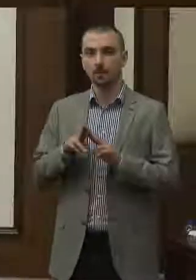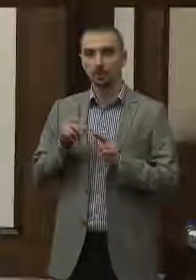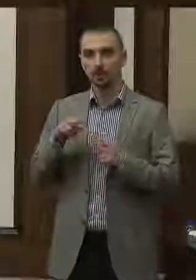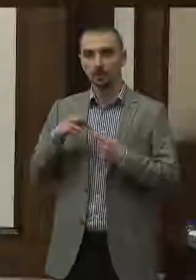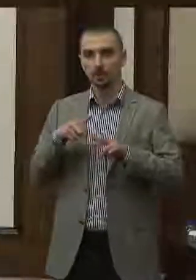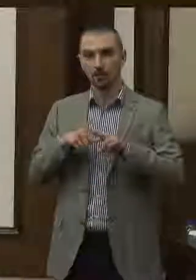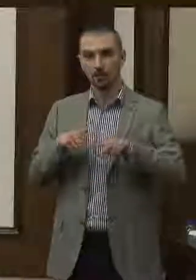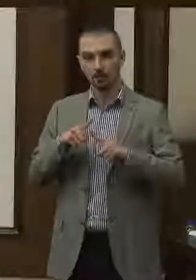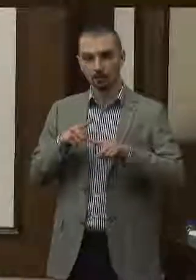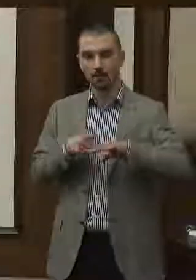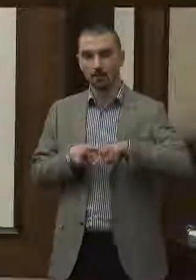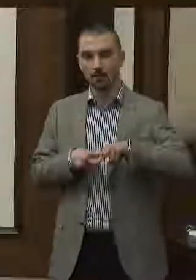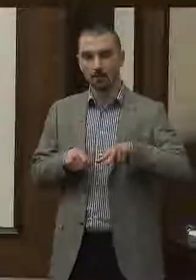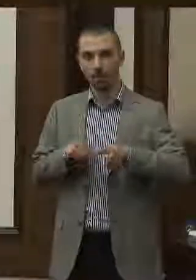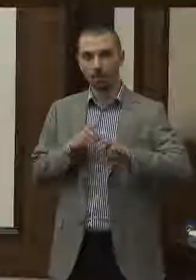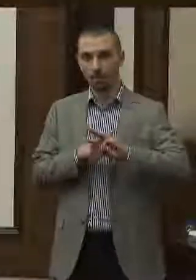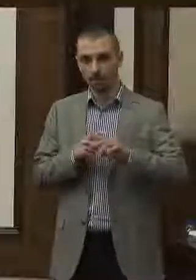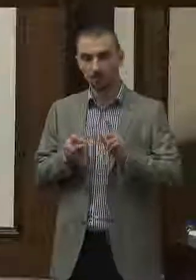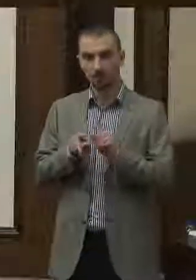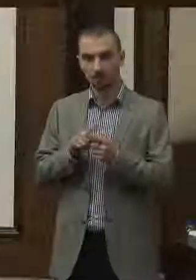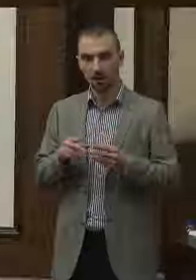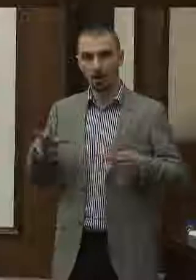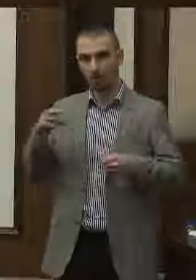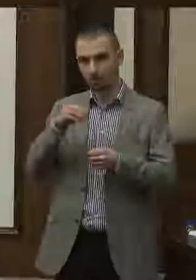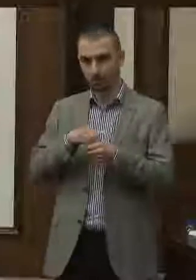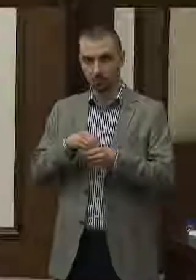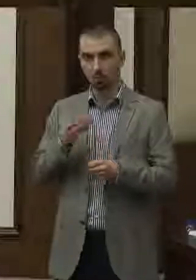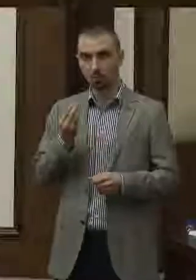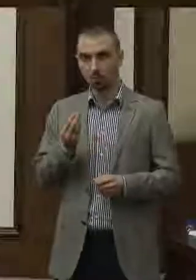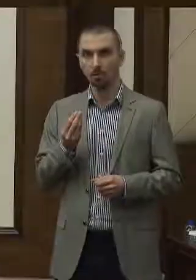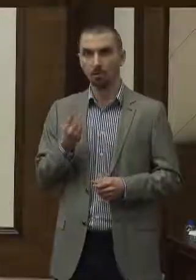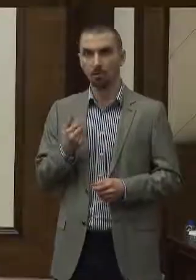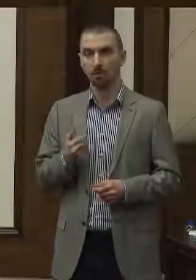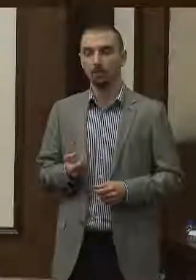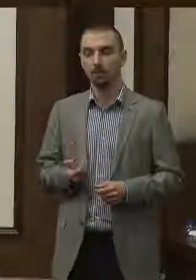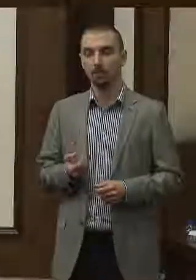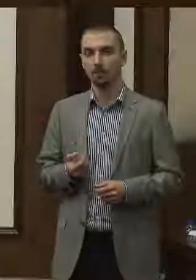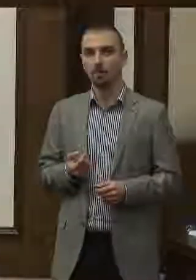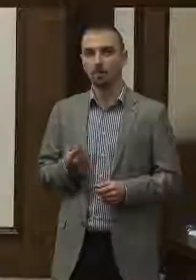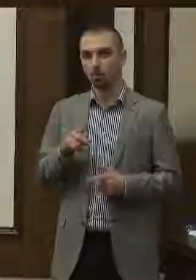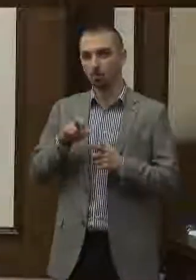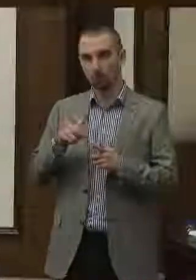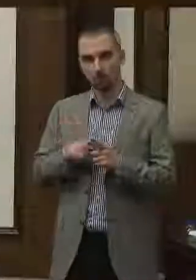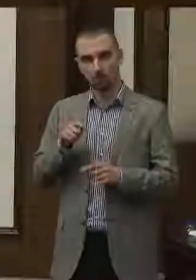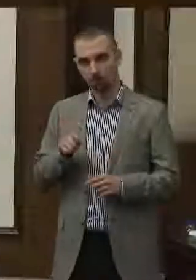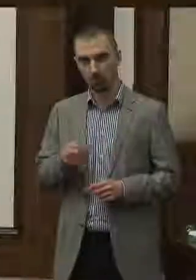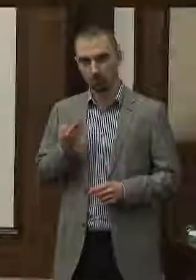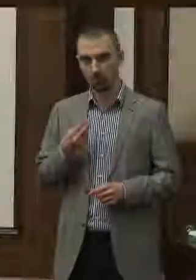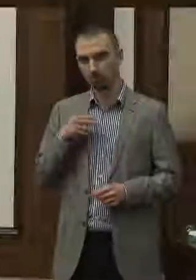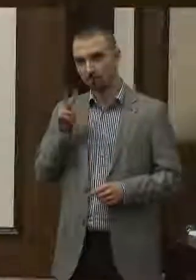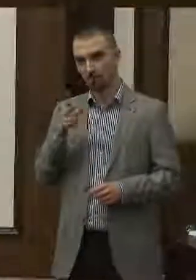kıraathanelerle ilgili faaliyetleri de içerisine katmışlar. Güzel bir görüntü vermişler. Teşekkür ediyorum.